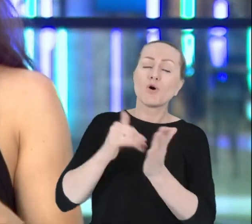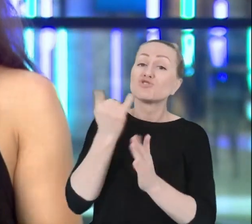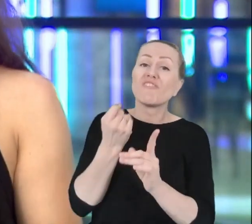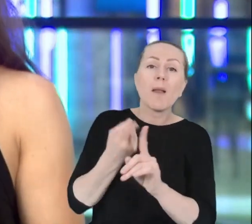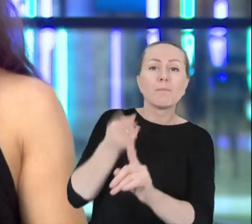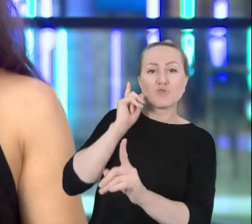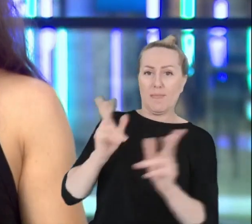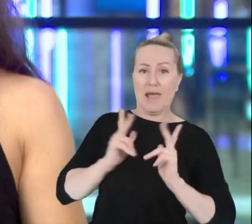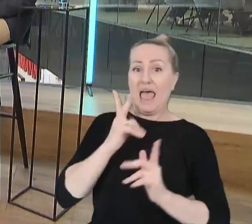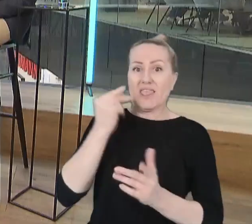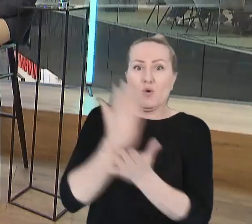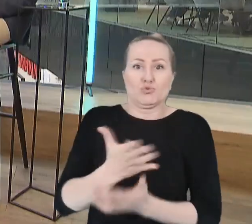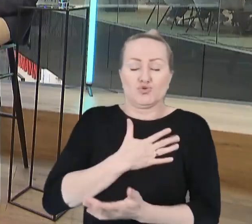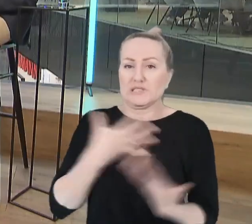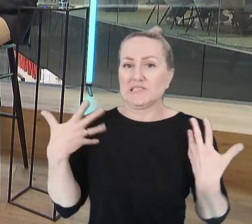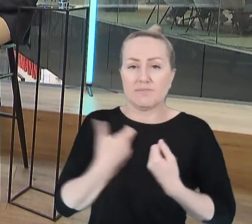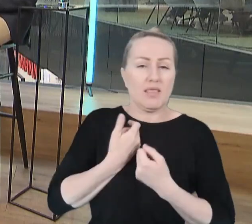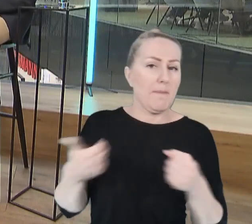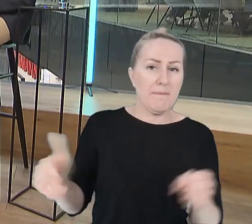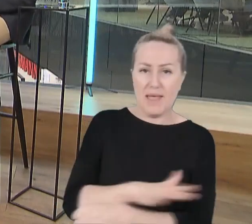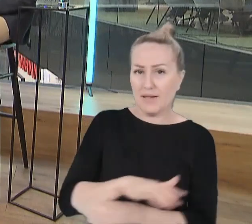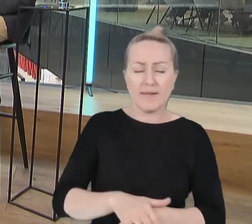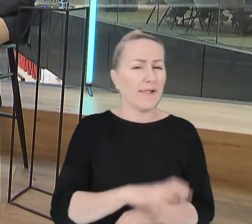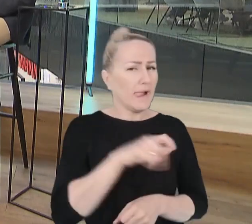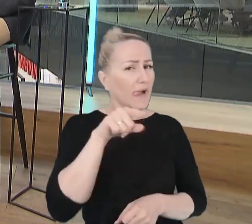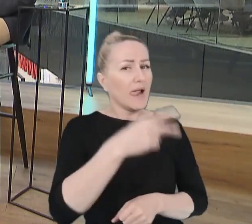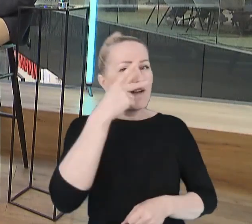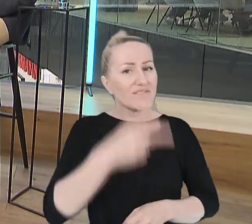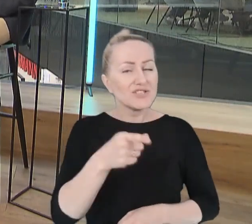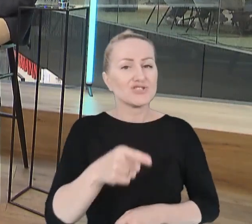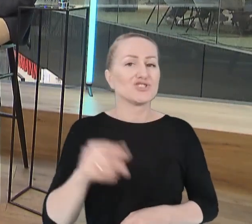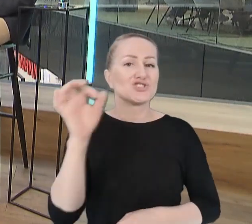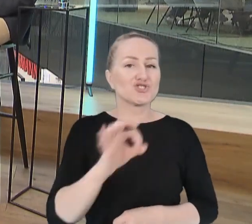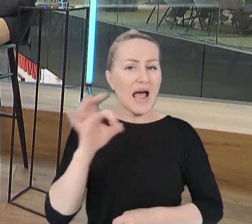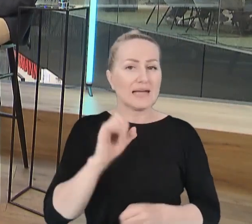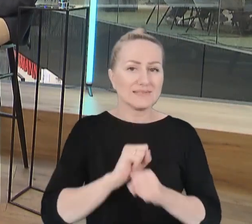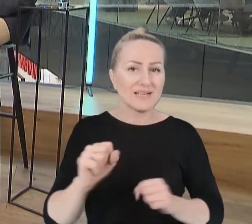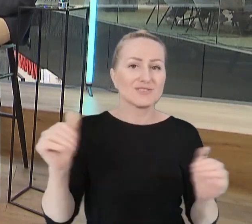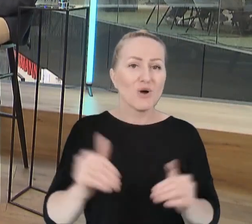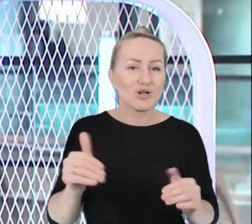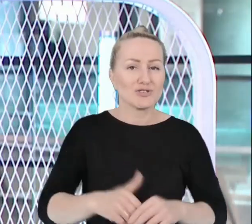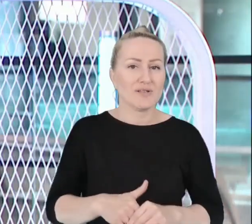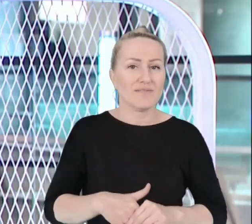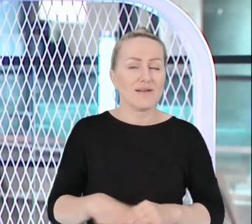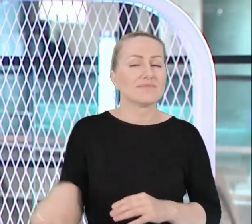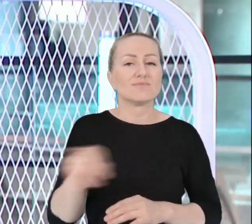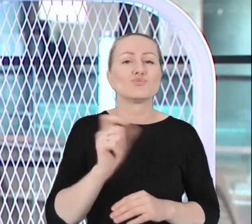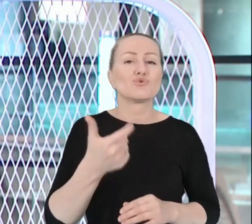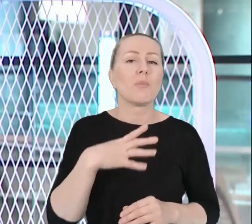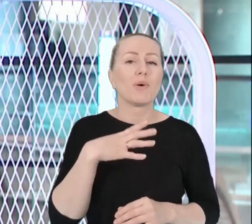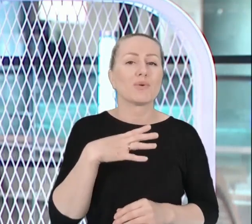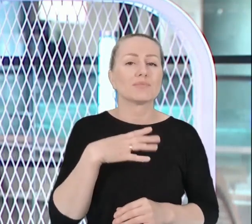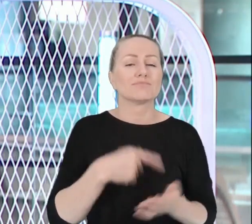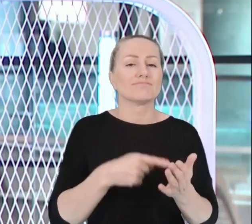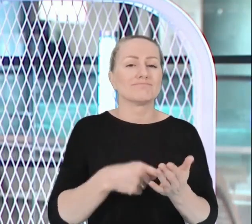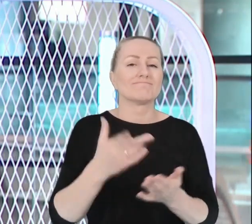kiedy już leżymy. Jacku, ty widzisz taką szansę na to, że my na tych podstawach, które nie wiem, czy pańszczyźnianych, czy